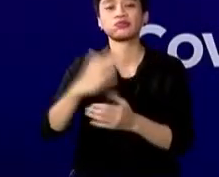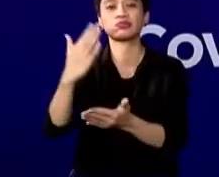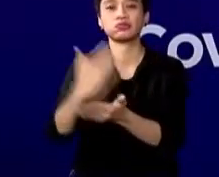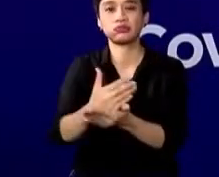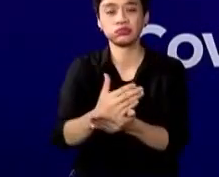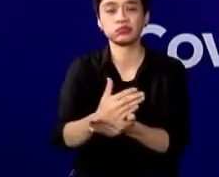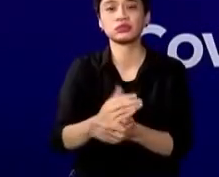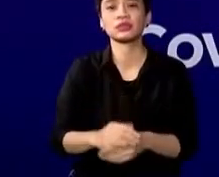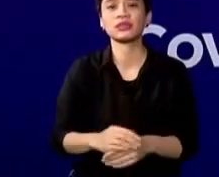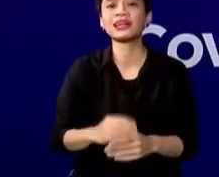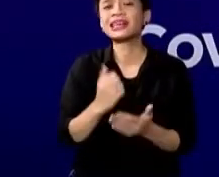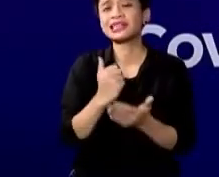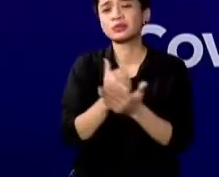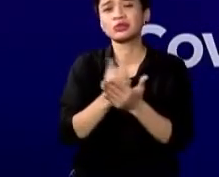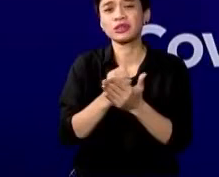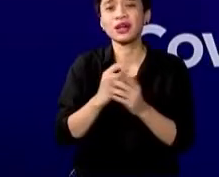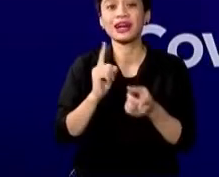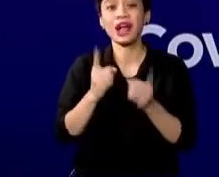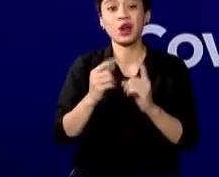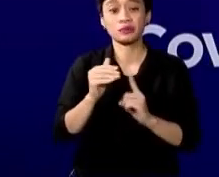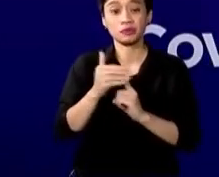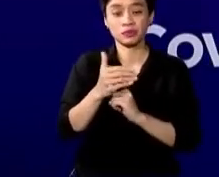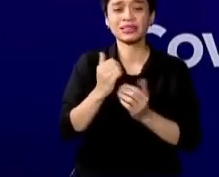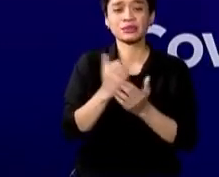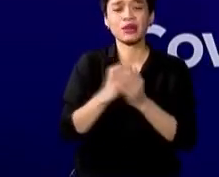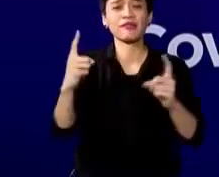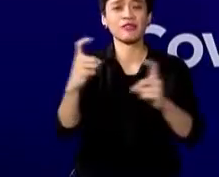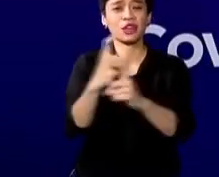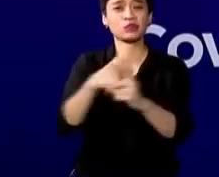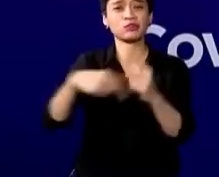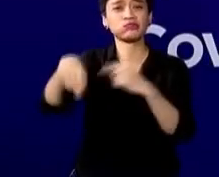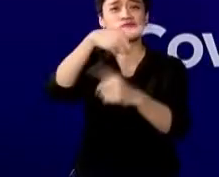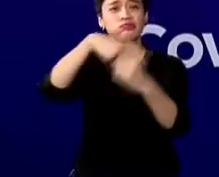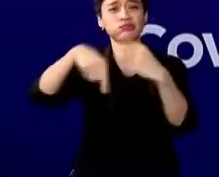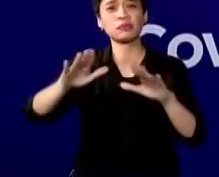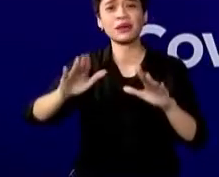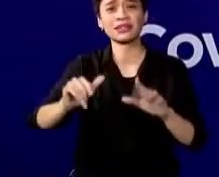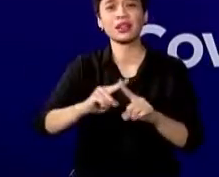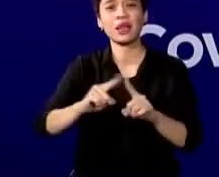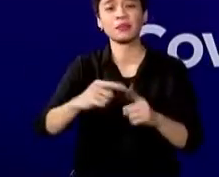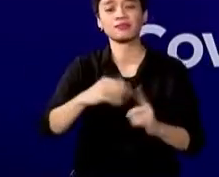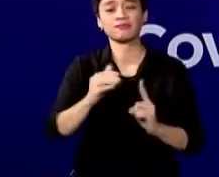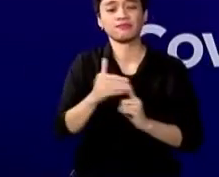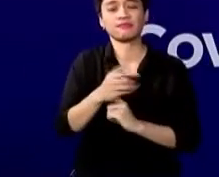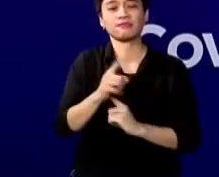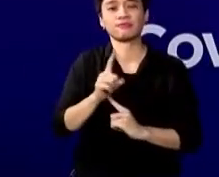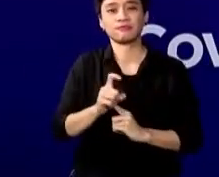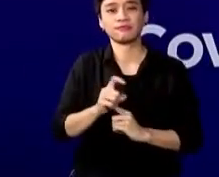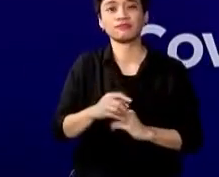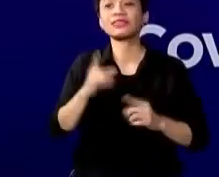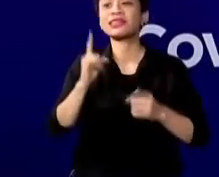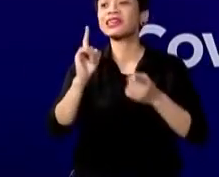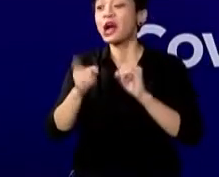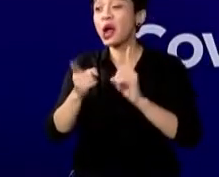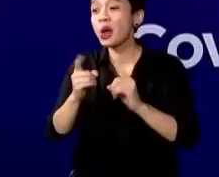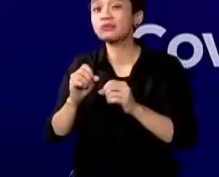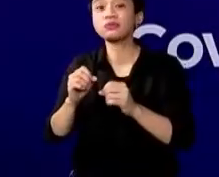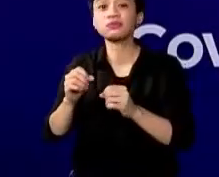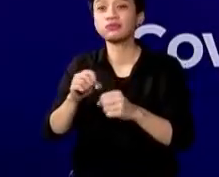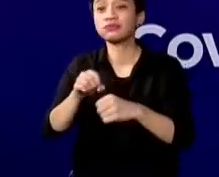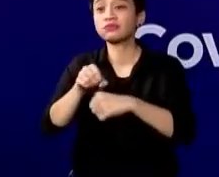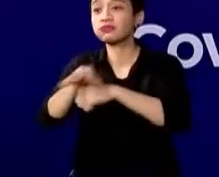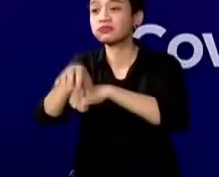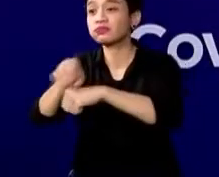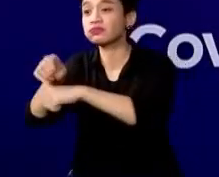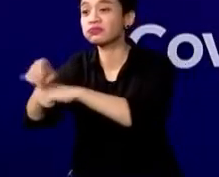beredar jadi sebagaimana tadi yang dipertanyakan memang akhirnya memang Rumah Sakit meningkat kebutuhannya tempat tidur